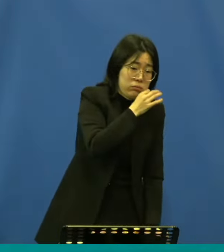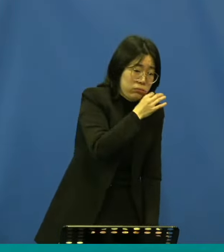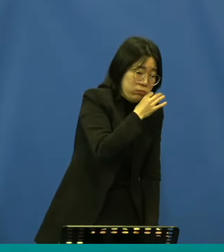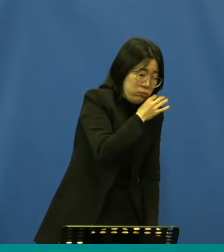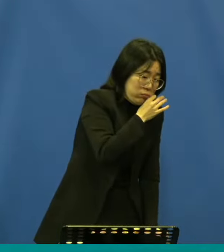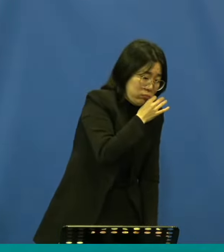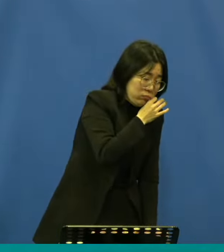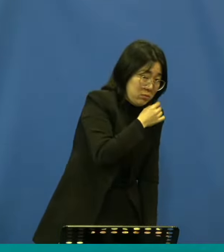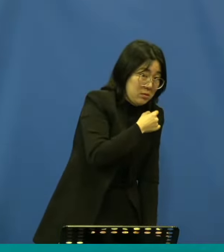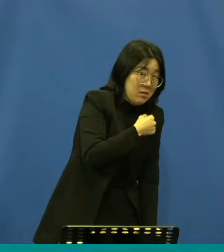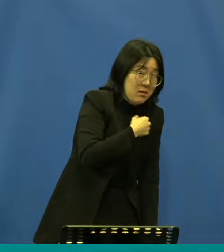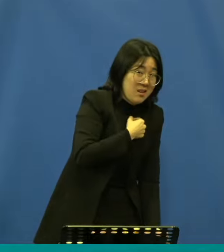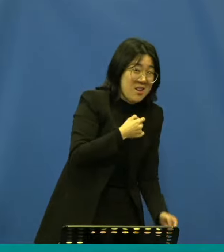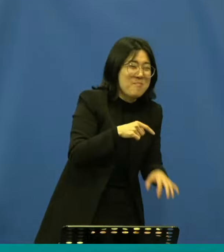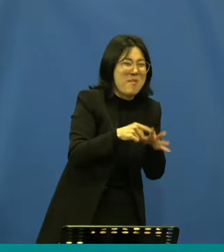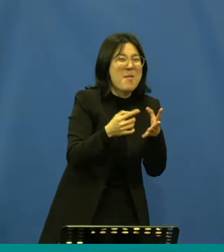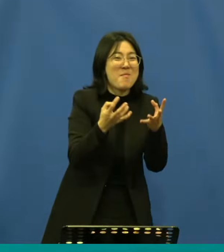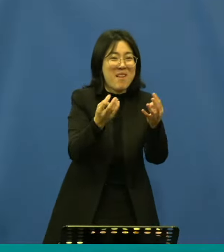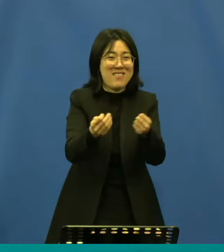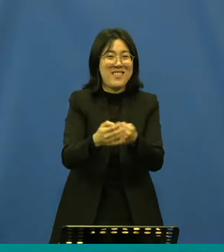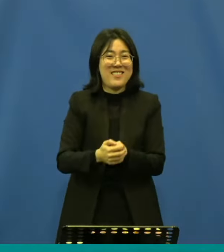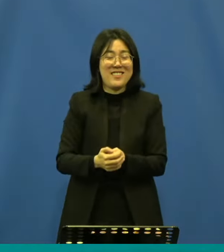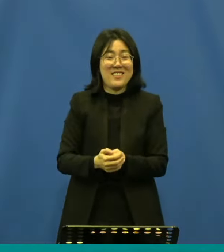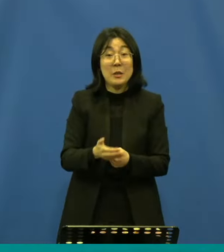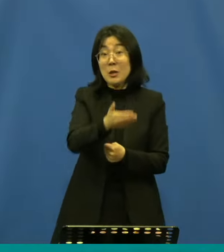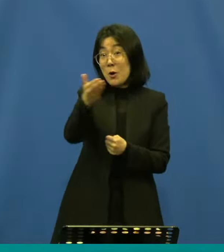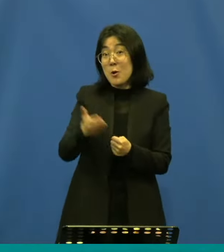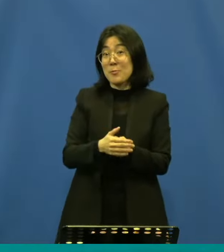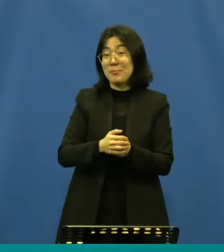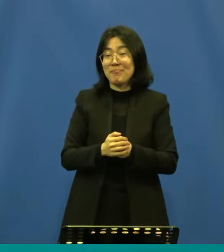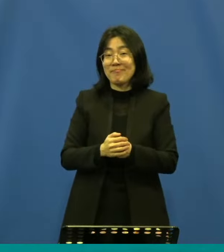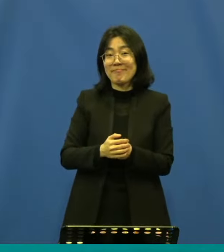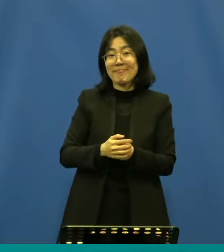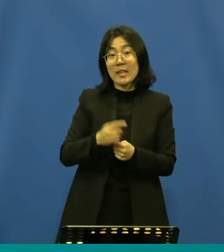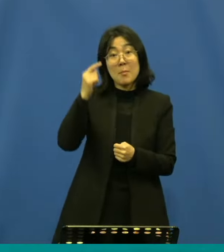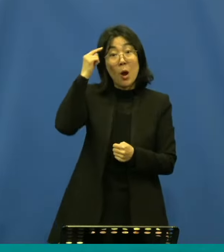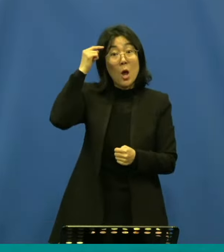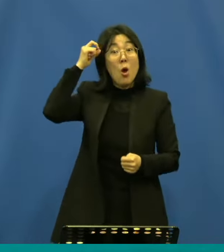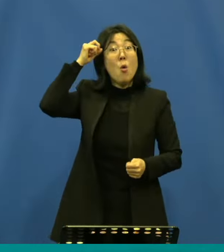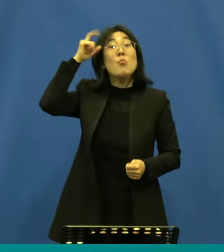그런데 여러분, 이렇게 머리가 아주 좋은 사람들이 열등감을 가진단 말이에요.